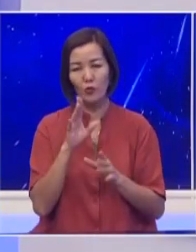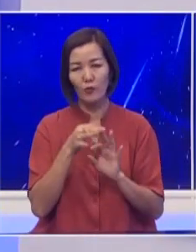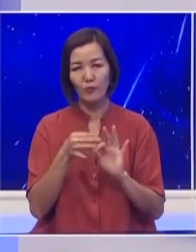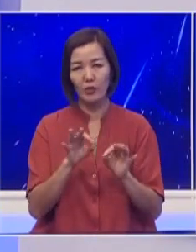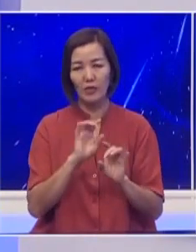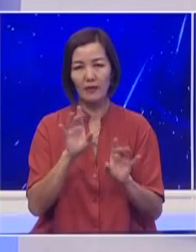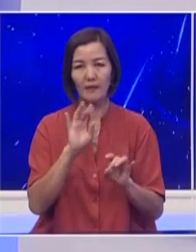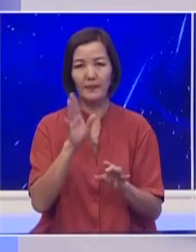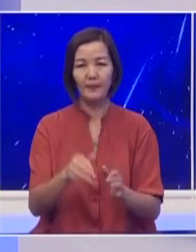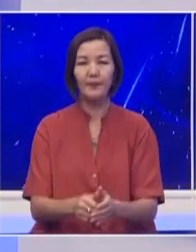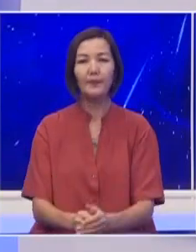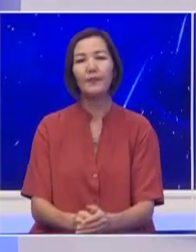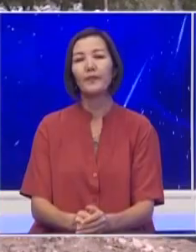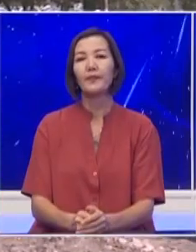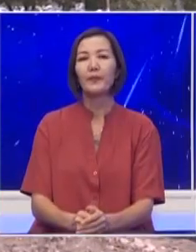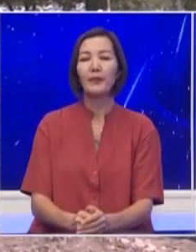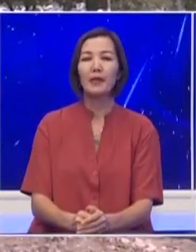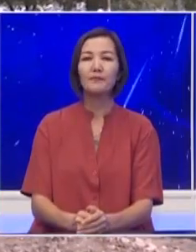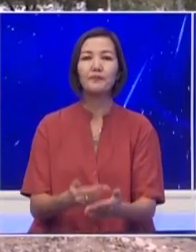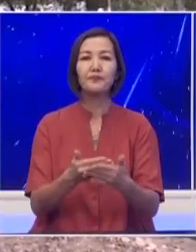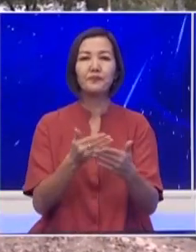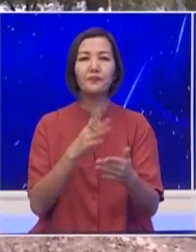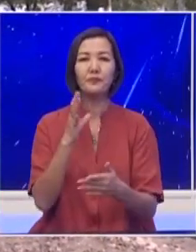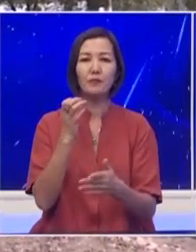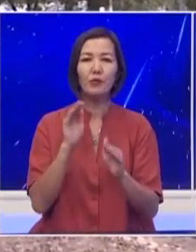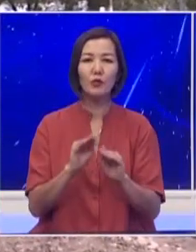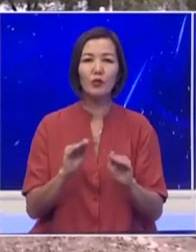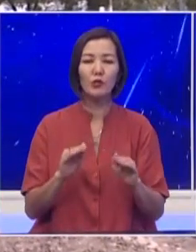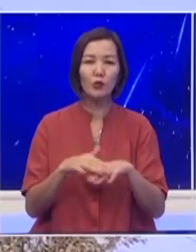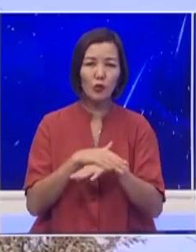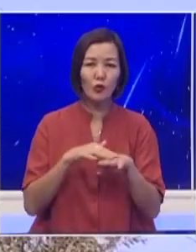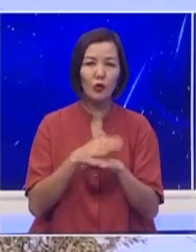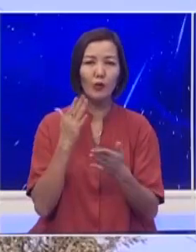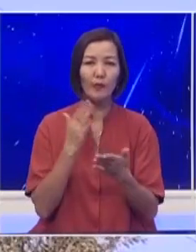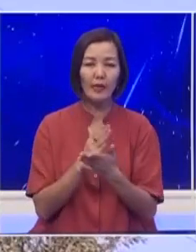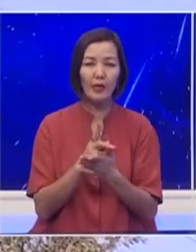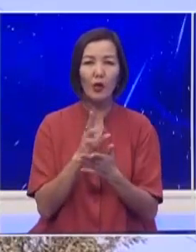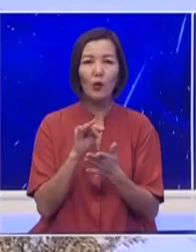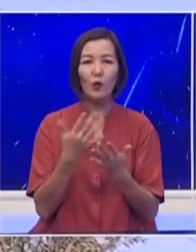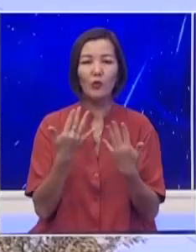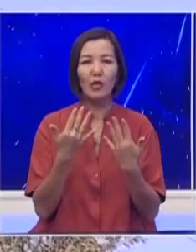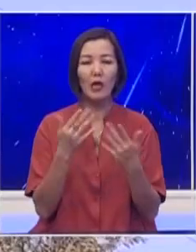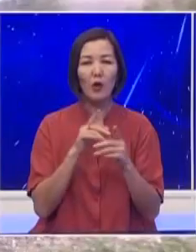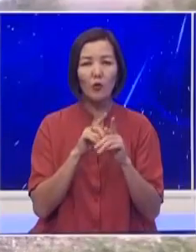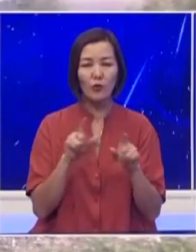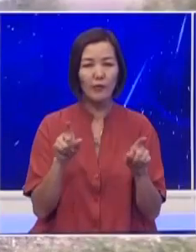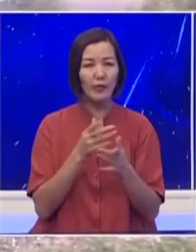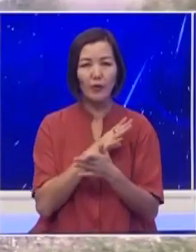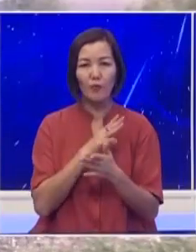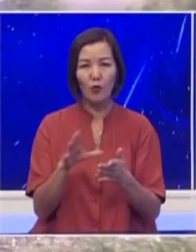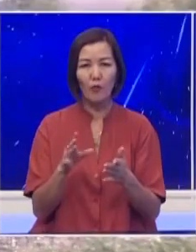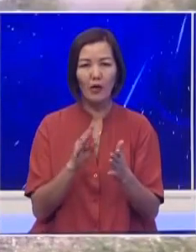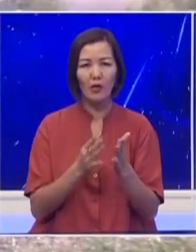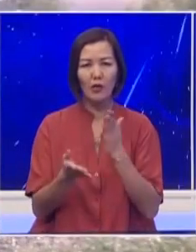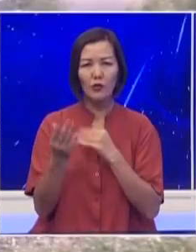тілшіміз бөлісіп қайтты. Осыған дейін 500-ге тарта тұрғыны бар Көкдалада мектеп атымен болмапты. Сонау 90 жылдардың